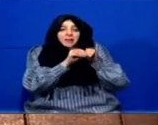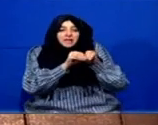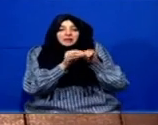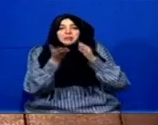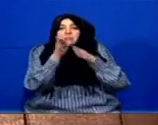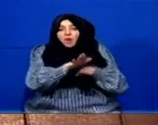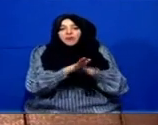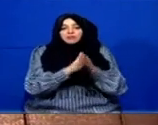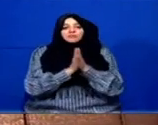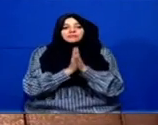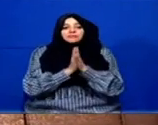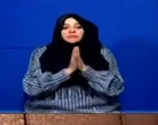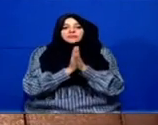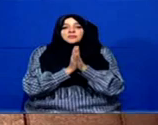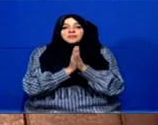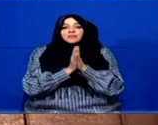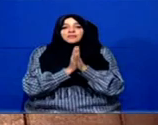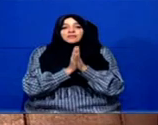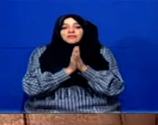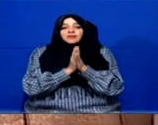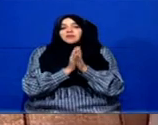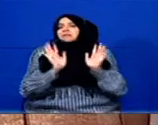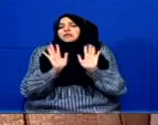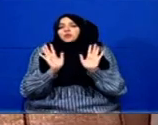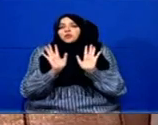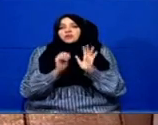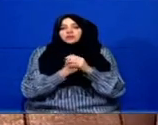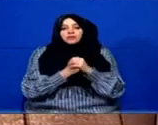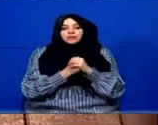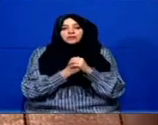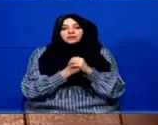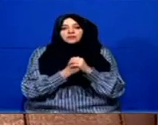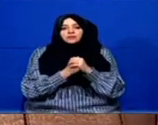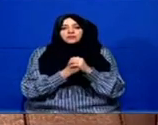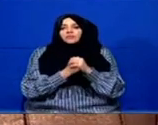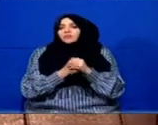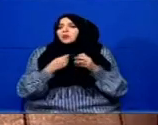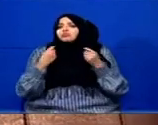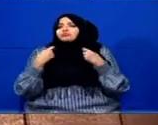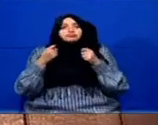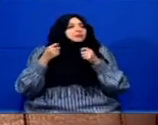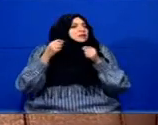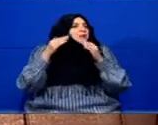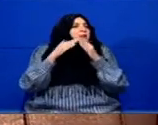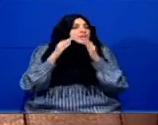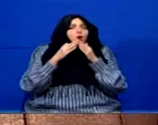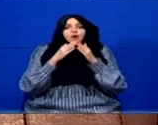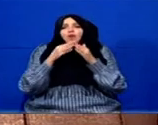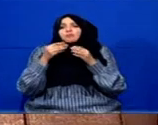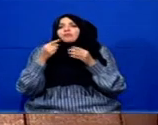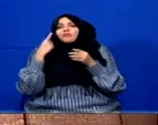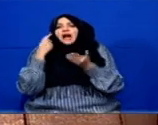المتوفاه مواساه لهم ليس الا صرفوها على الدار بيناتهم